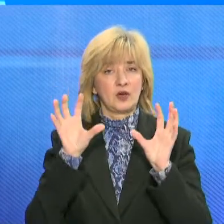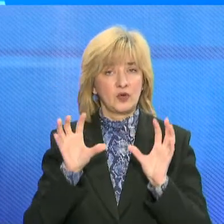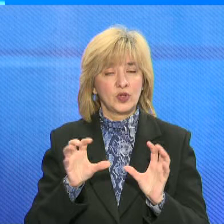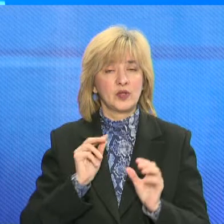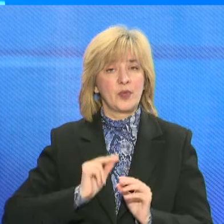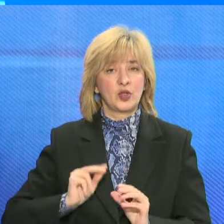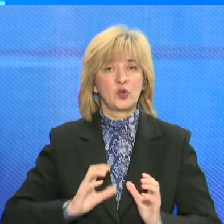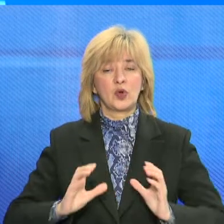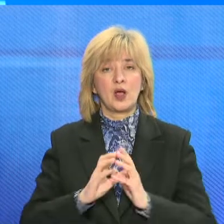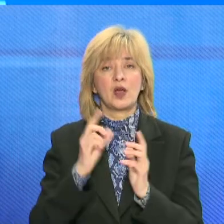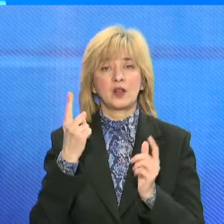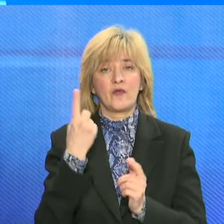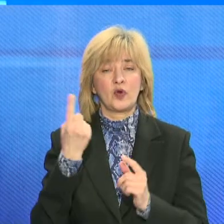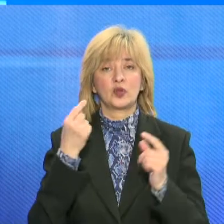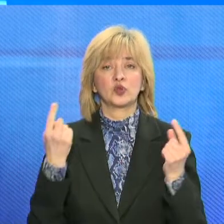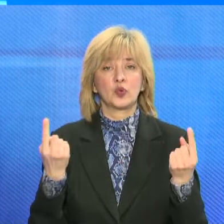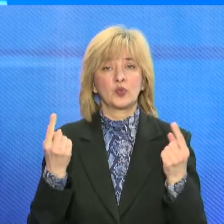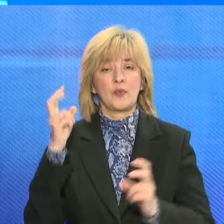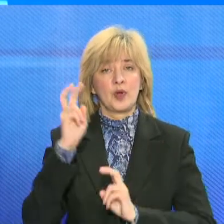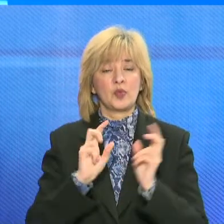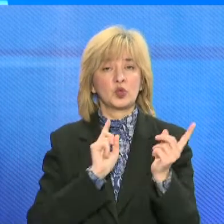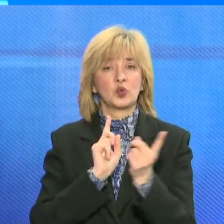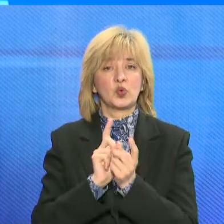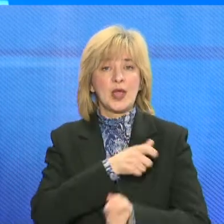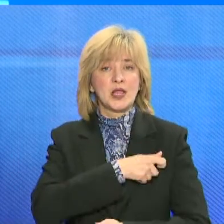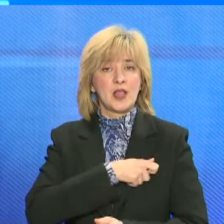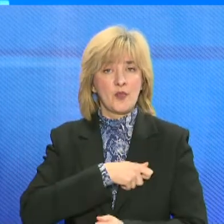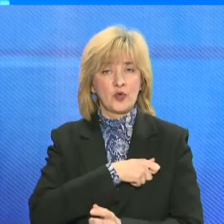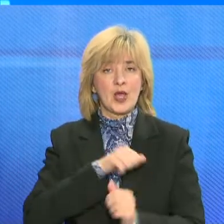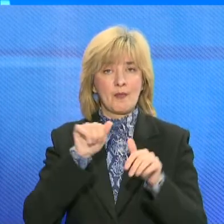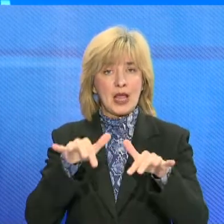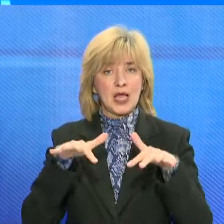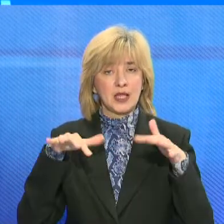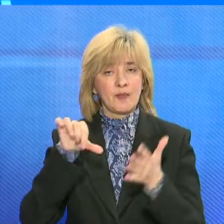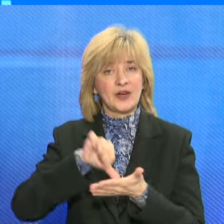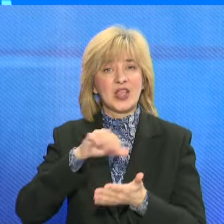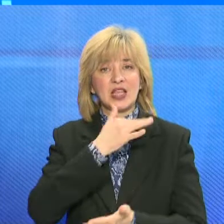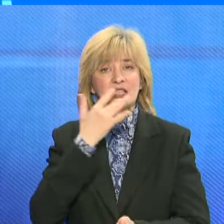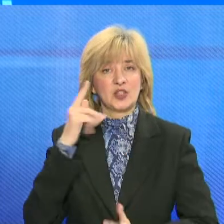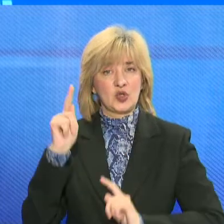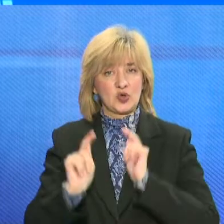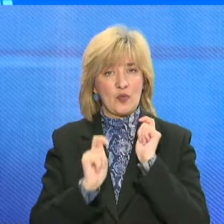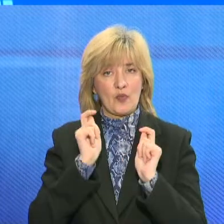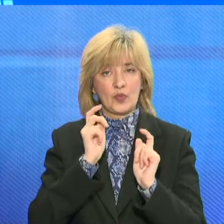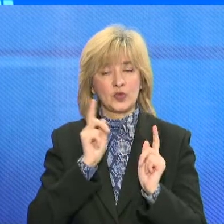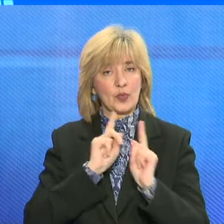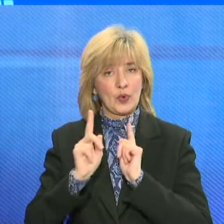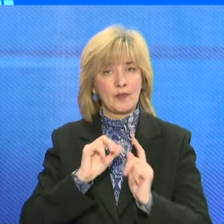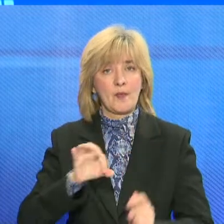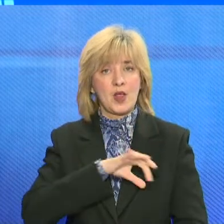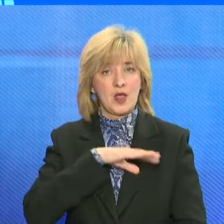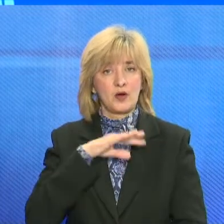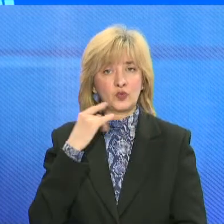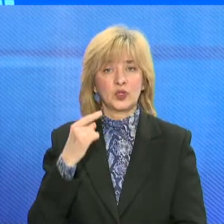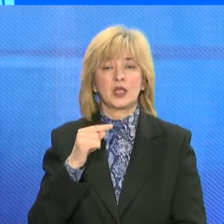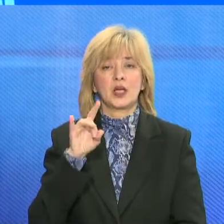аднаго з гродзенскіх буйных прадпрыемстваў сустрэлася дэпутат Палаты прадстаўнікоў Нацыянальнага сходу Беларусі Ірына Луканская. Як нагадала